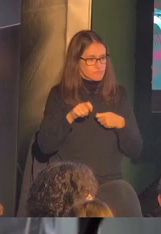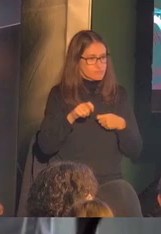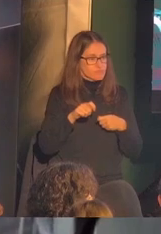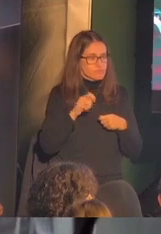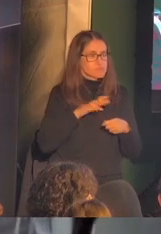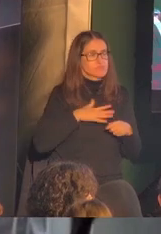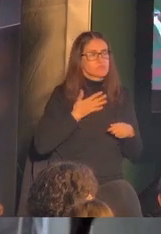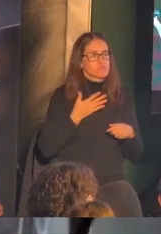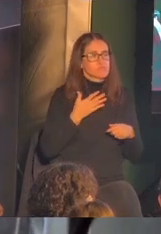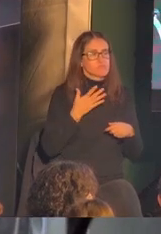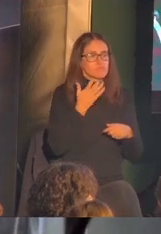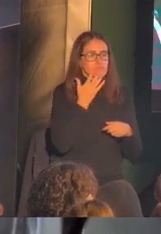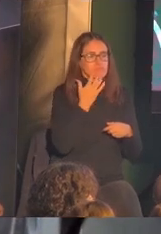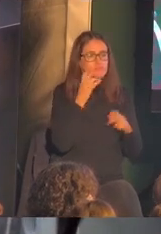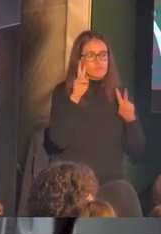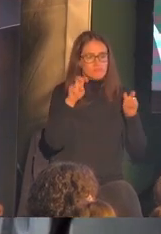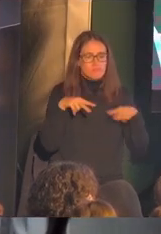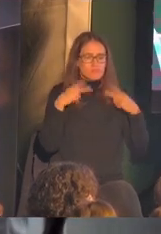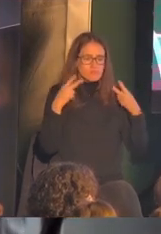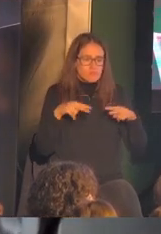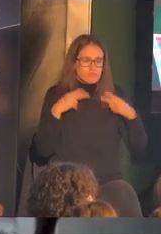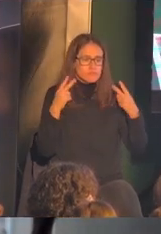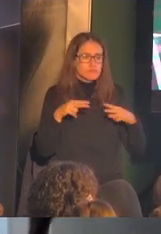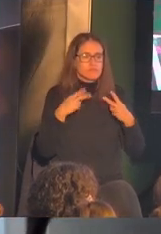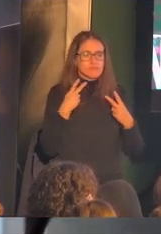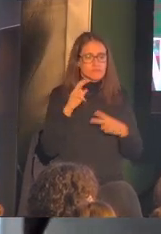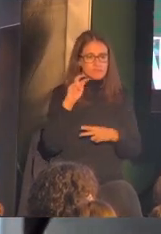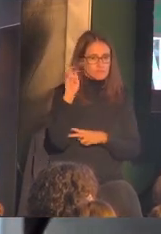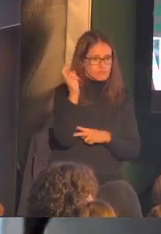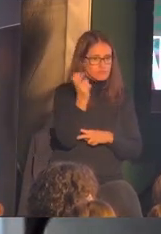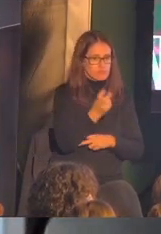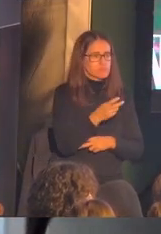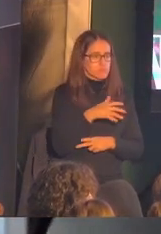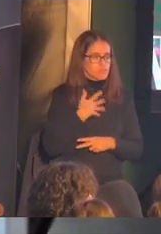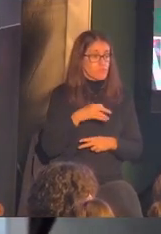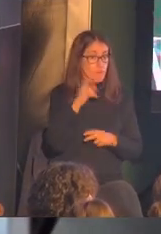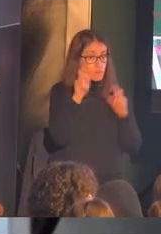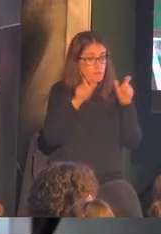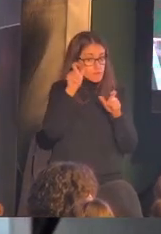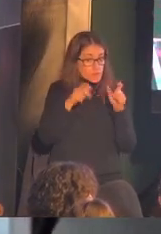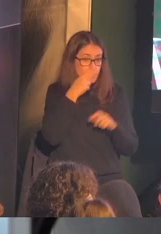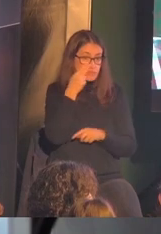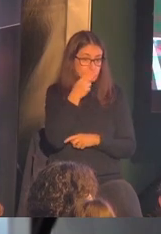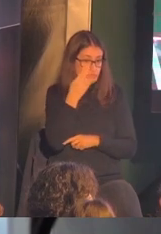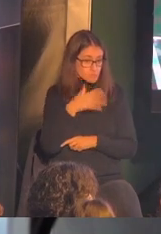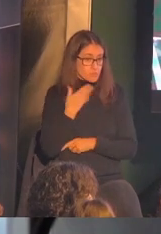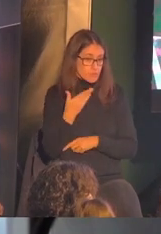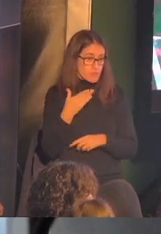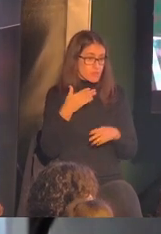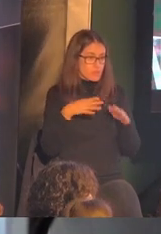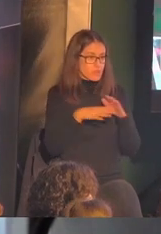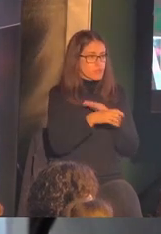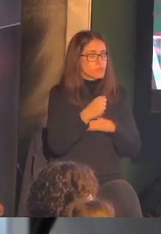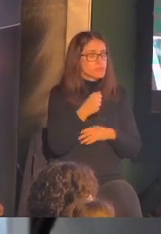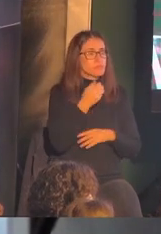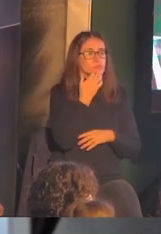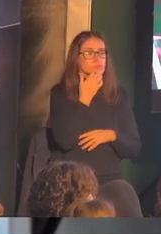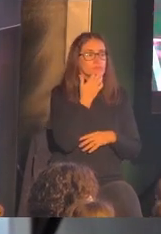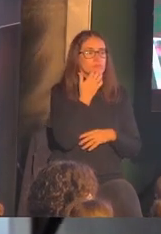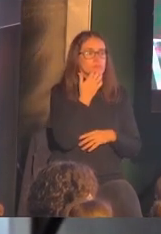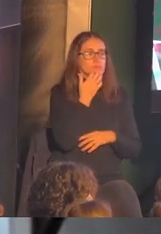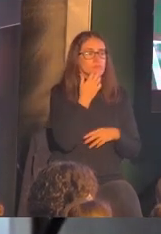sector d'hostaleria, restaurants, bueno, tothom qui el vulgui. Un és per fer